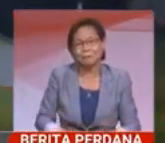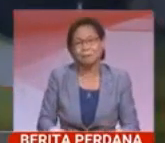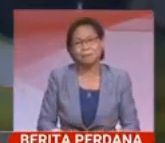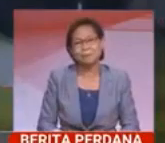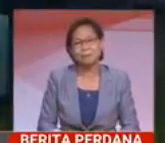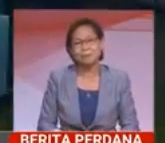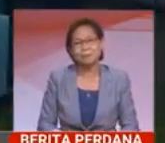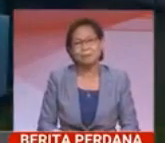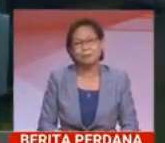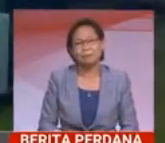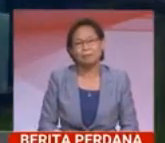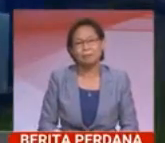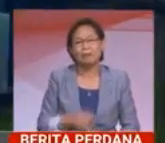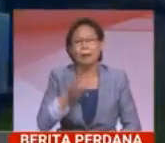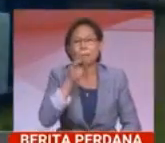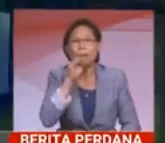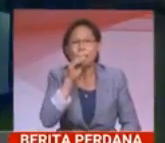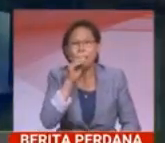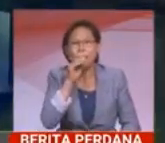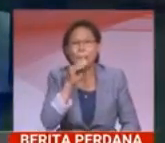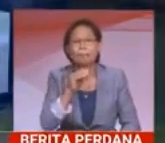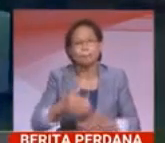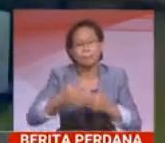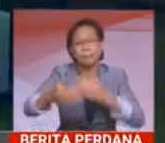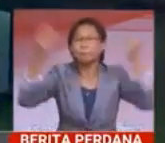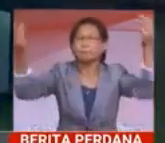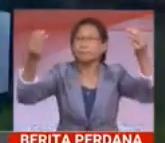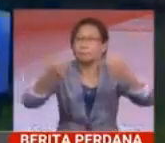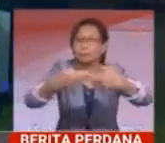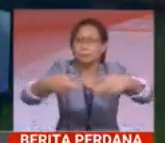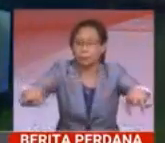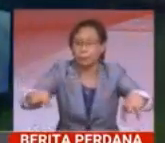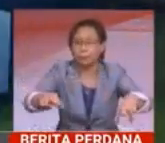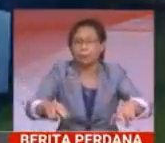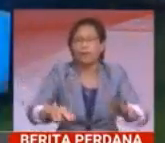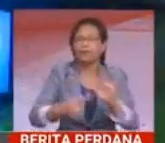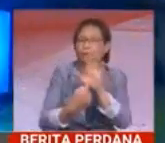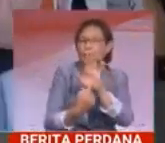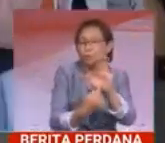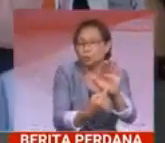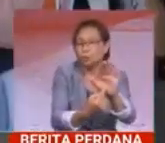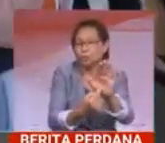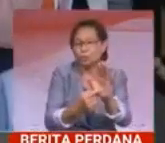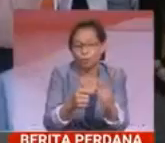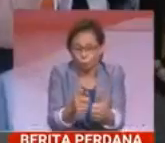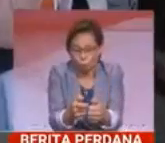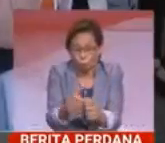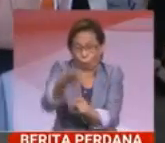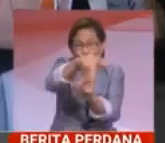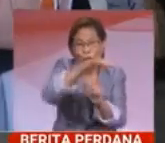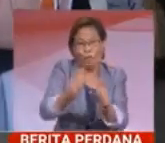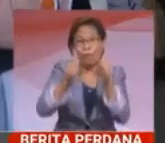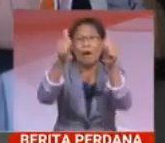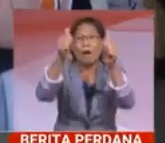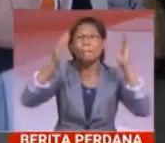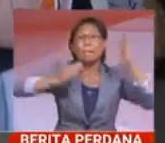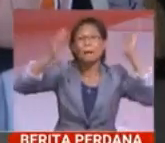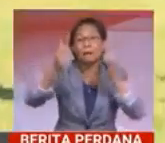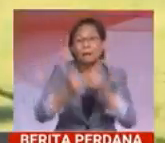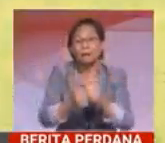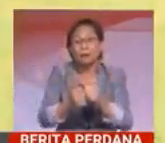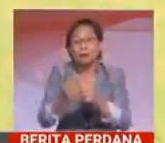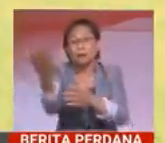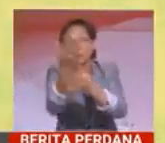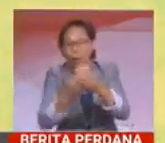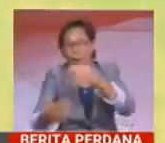per kali ini dinyatakan beliau selepas majlis pelancaran chan demonstrasi penerbangan round pertama di malaysia dengan